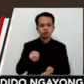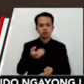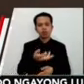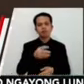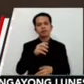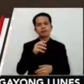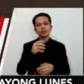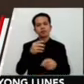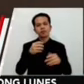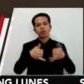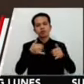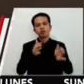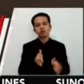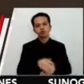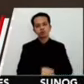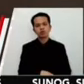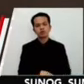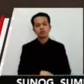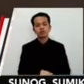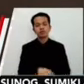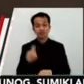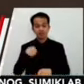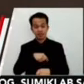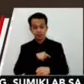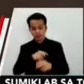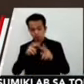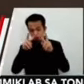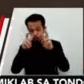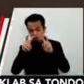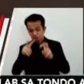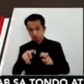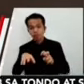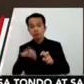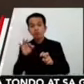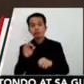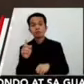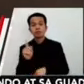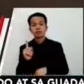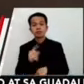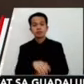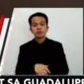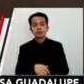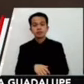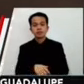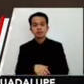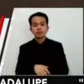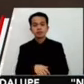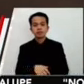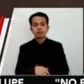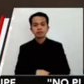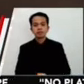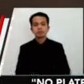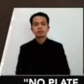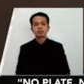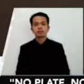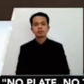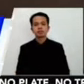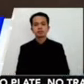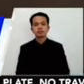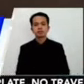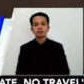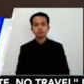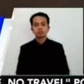and investigation Uh walang lumabas na Pugo related or